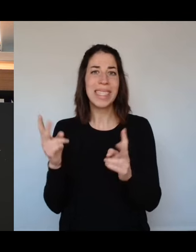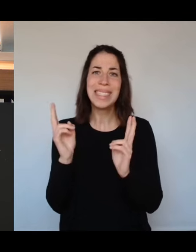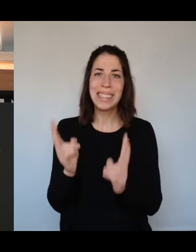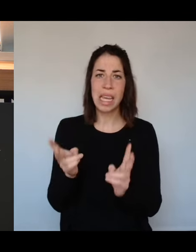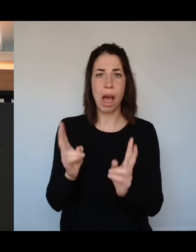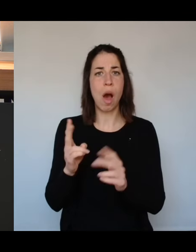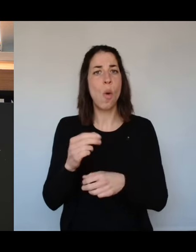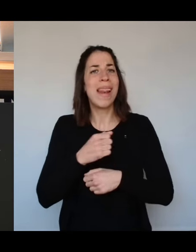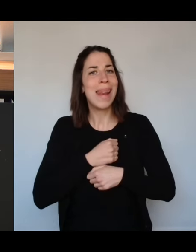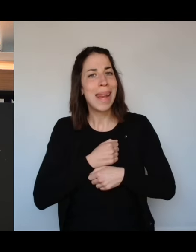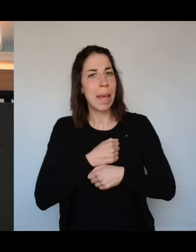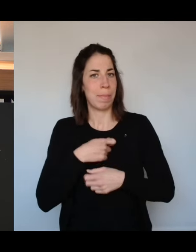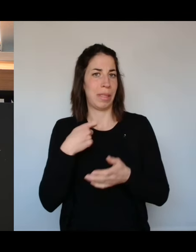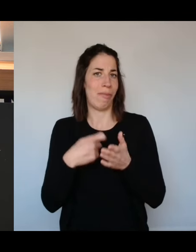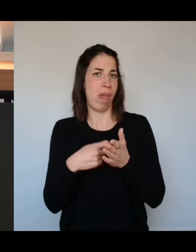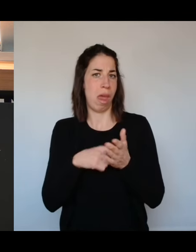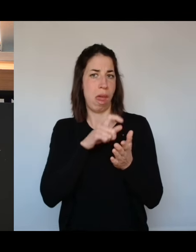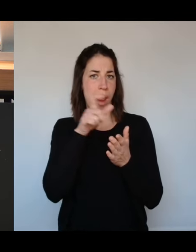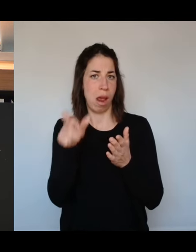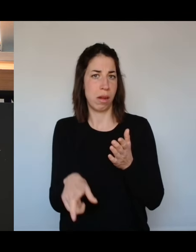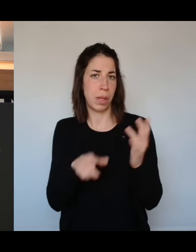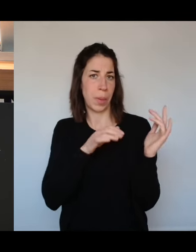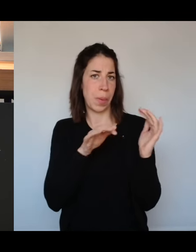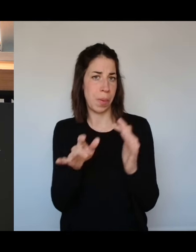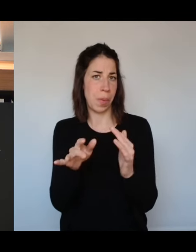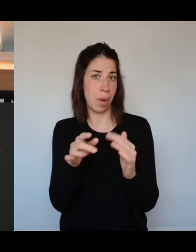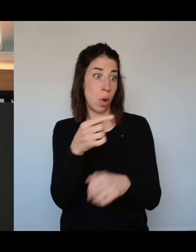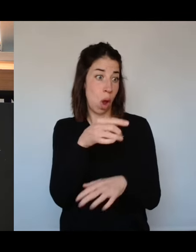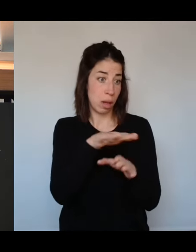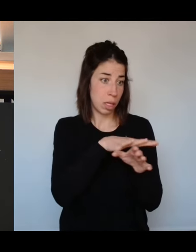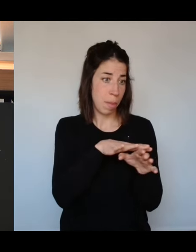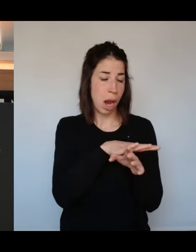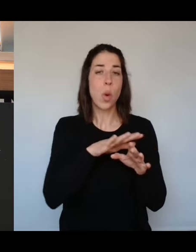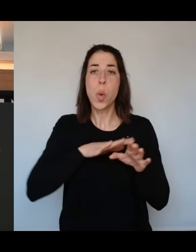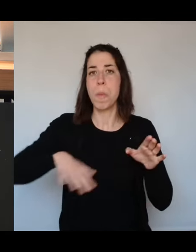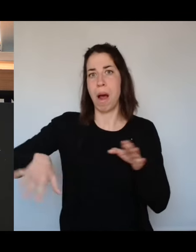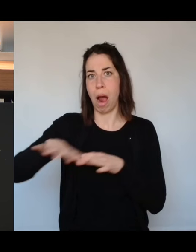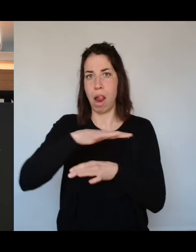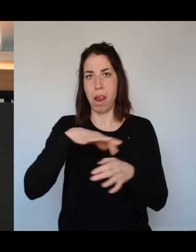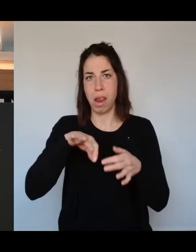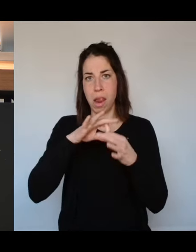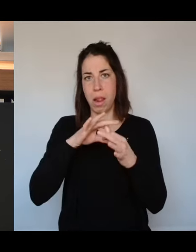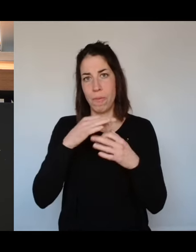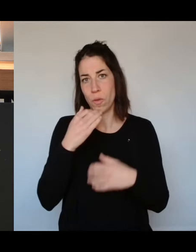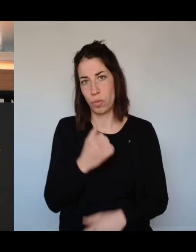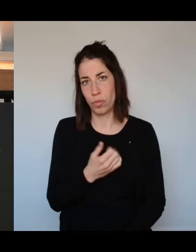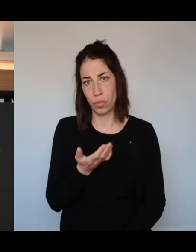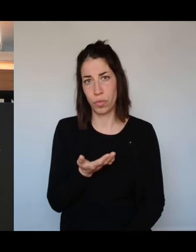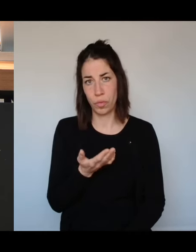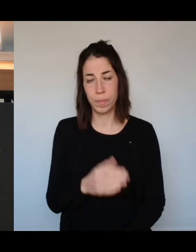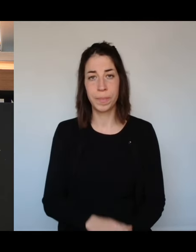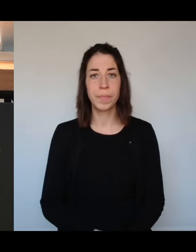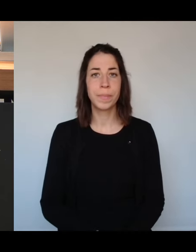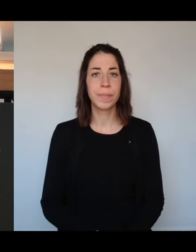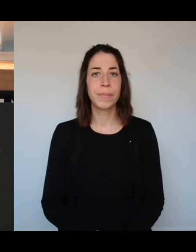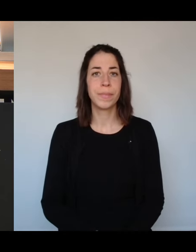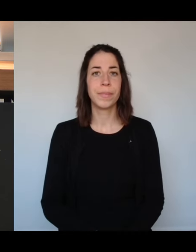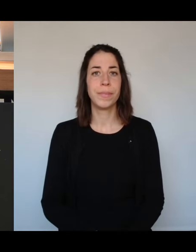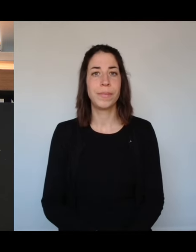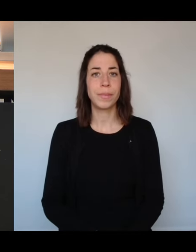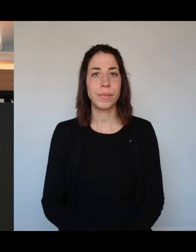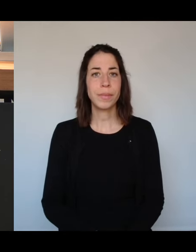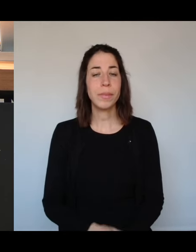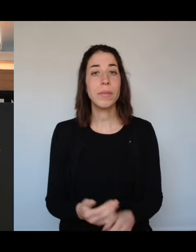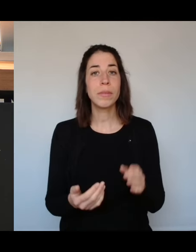und anderswo, meine Damen und Herren. Ich begrüße es daher, dass der neue Senat von Berlin, insbesondere der regierende Bürgermeister Kai Wegner